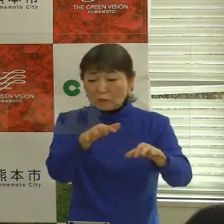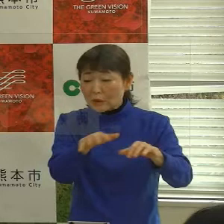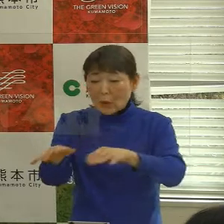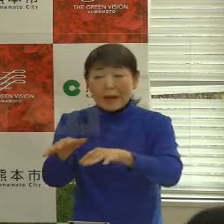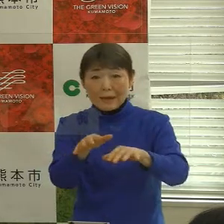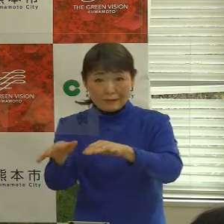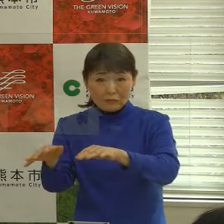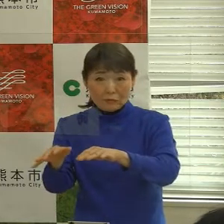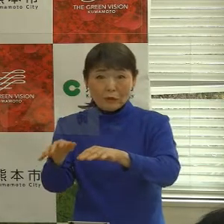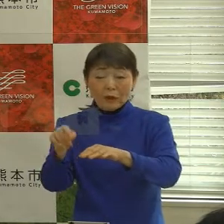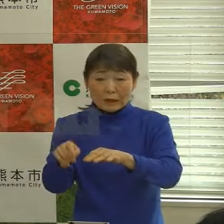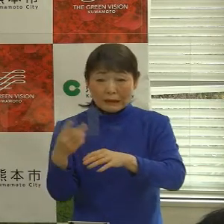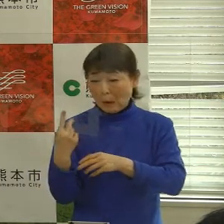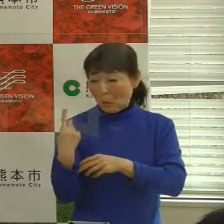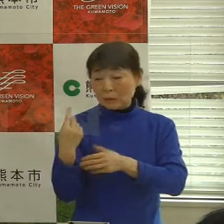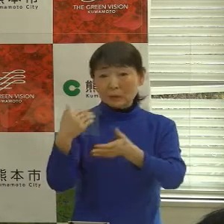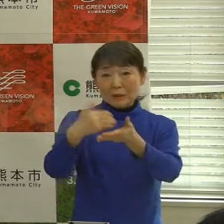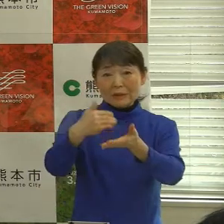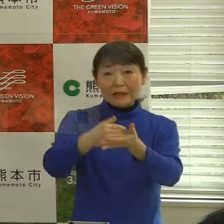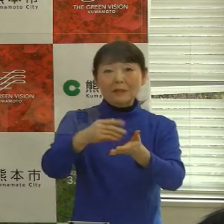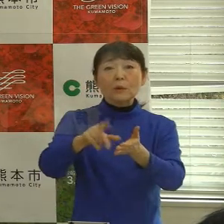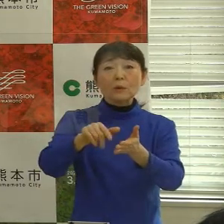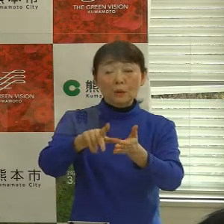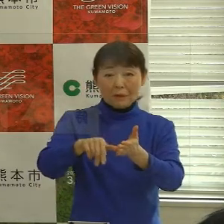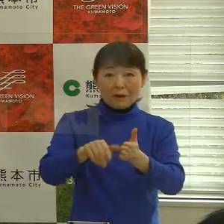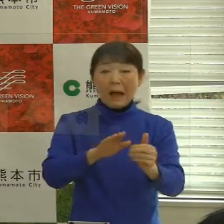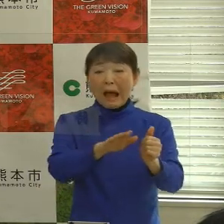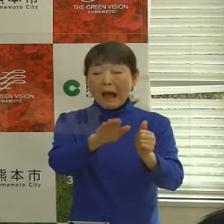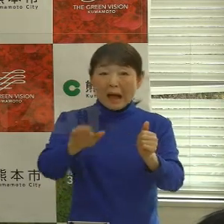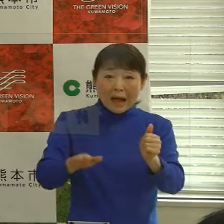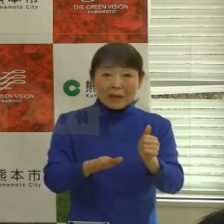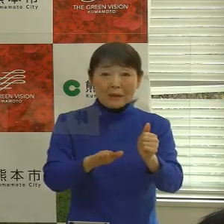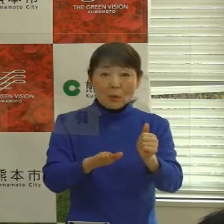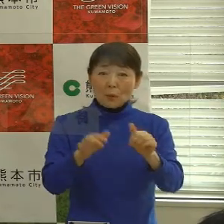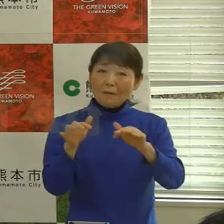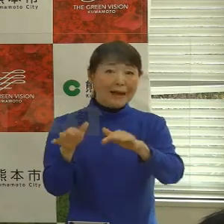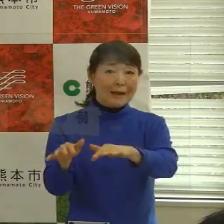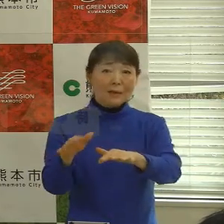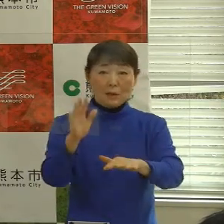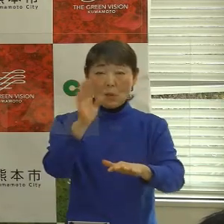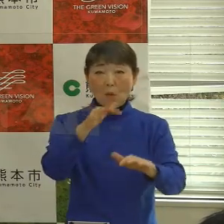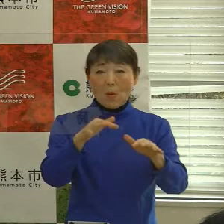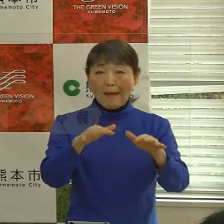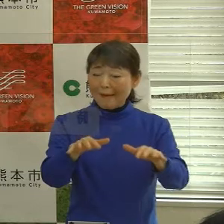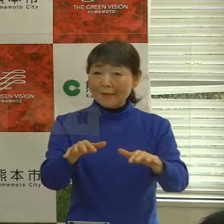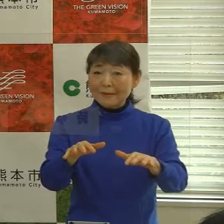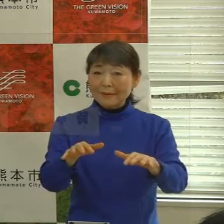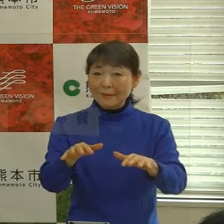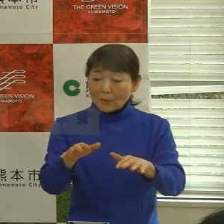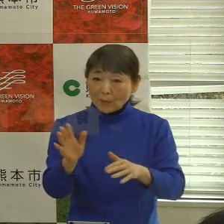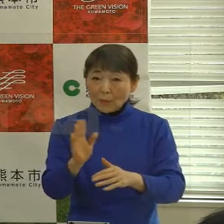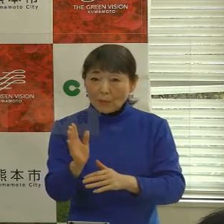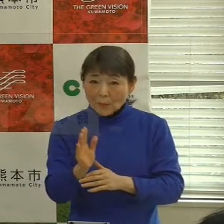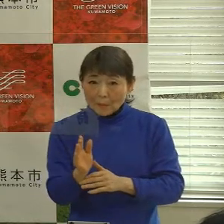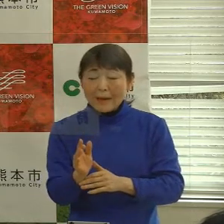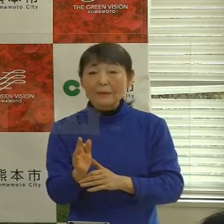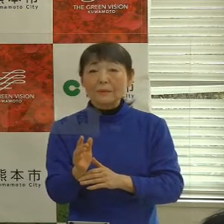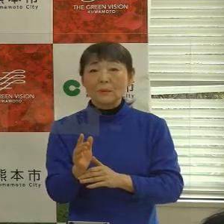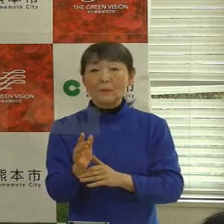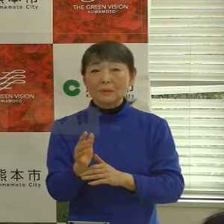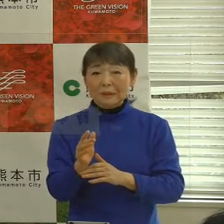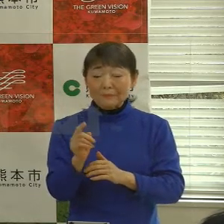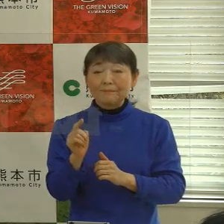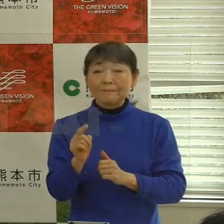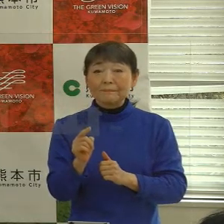で、おとといの説明では、環境への影響については、環境局なんかとも協議をして、